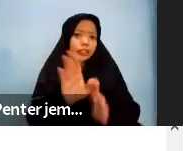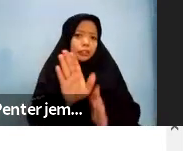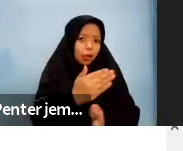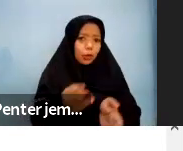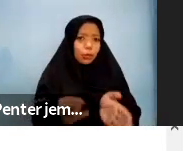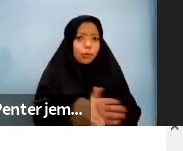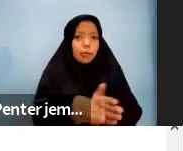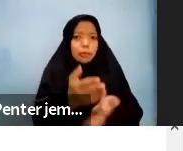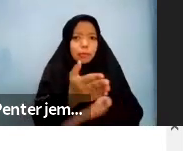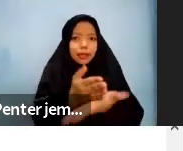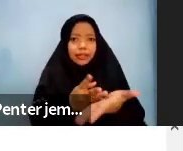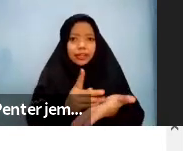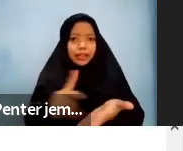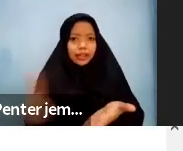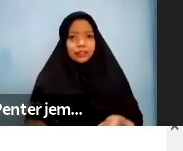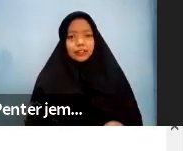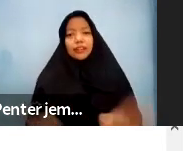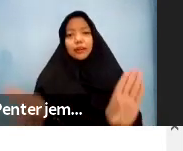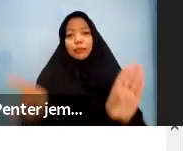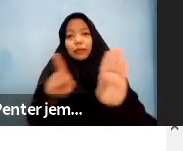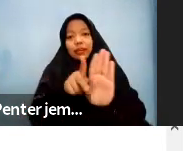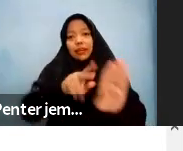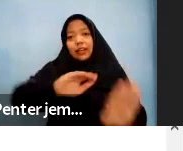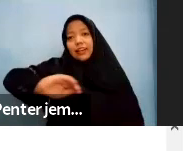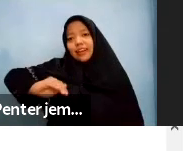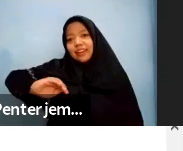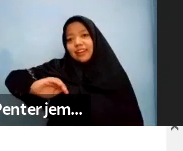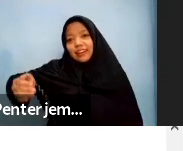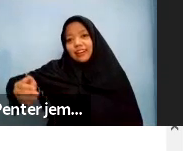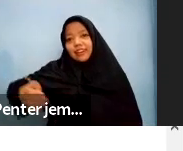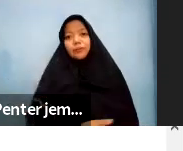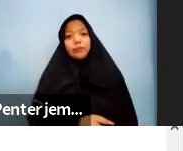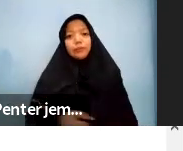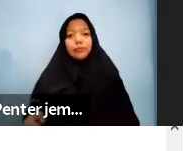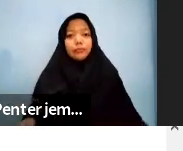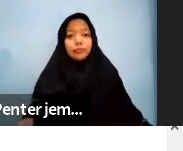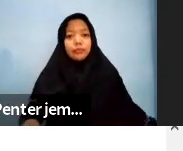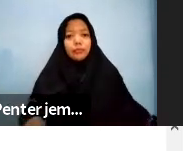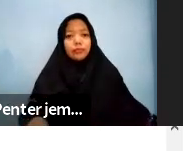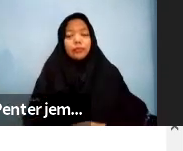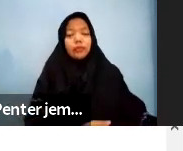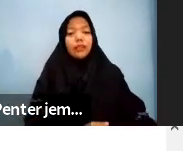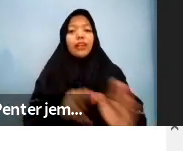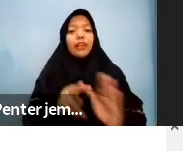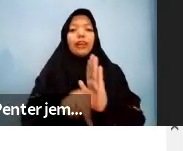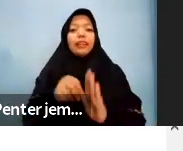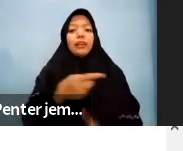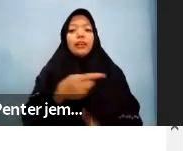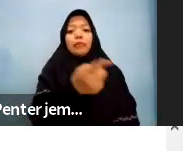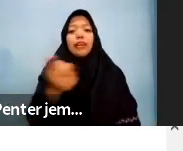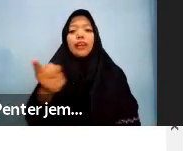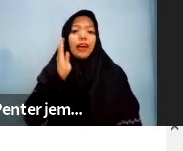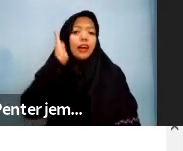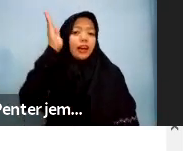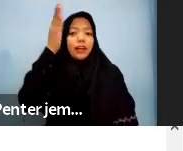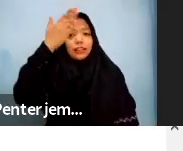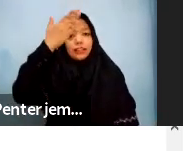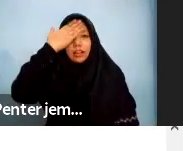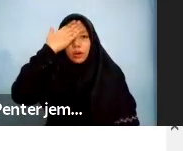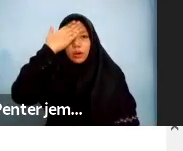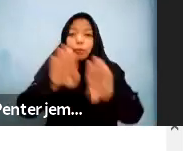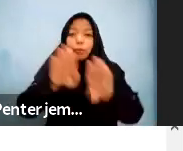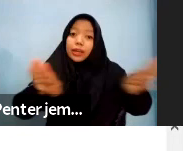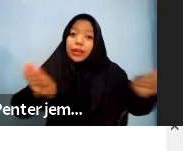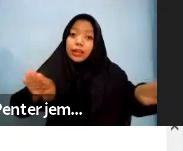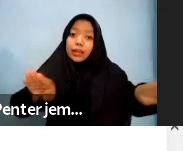perintah-perintah itu Jadi kalau anak-anak itu mendengarkan mereka tahu perbedaan antara melompat dan